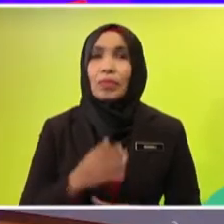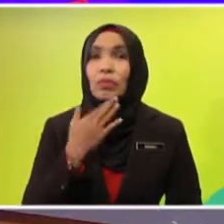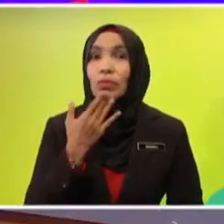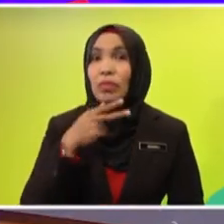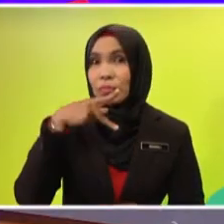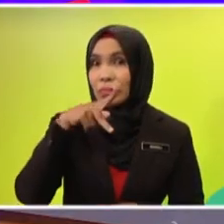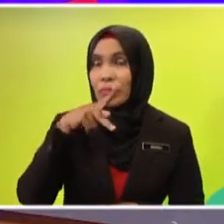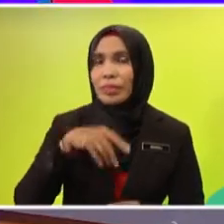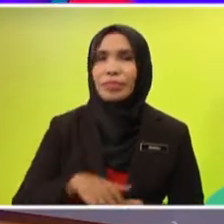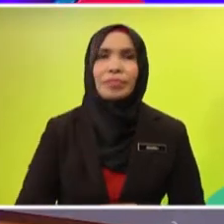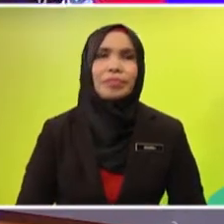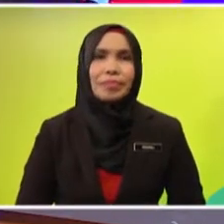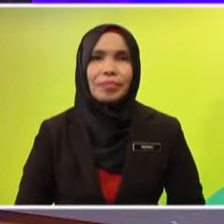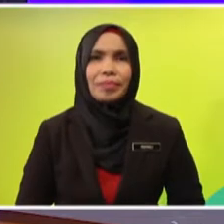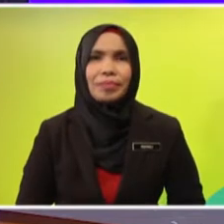merah jambu oke